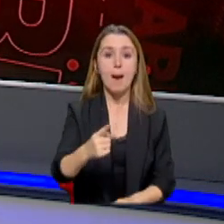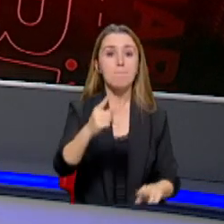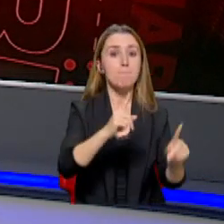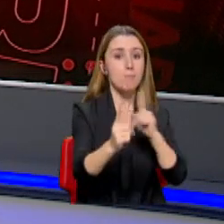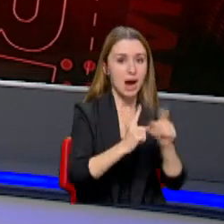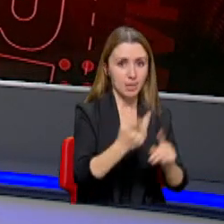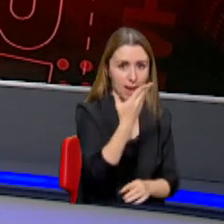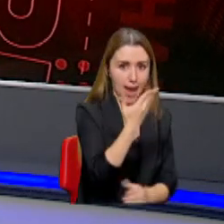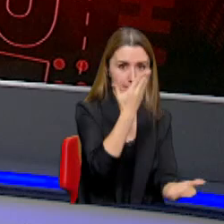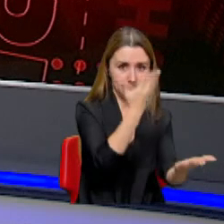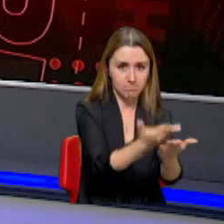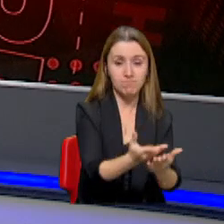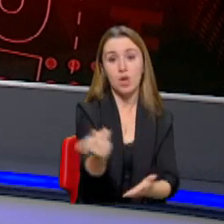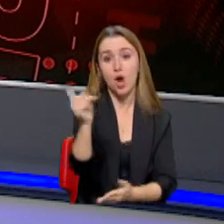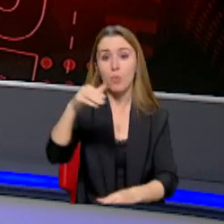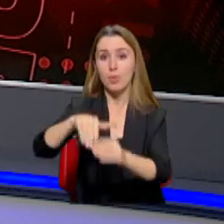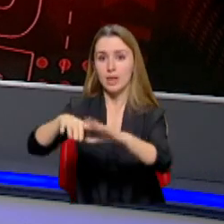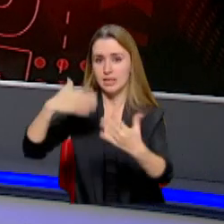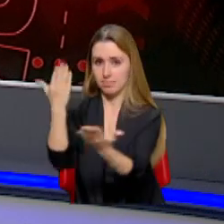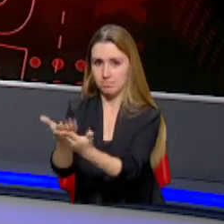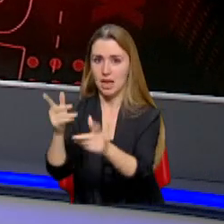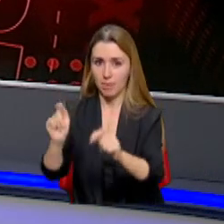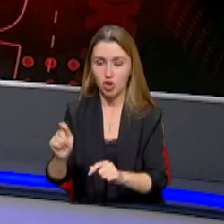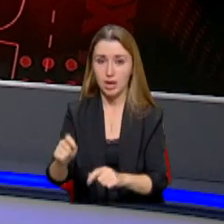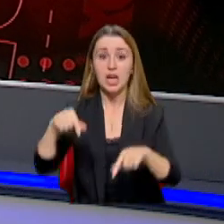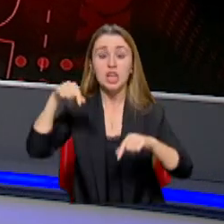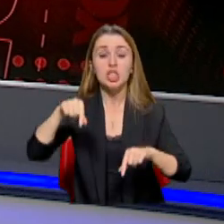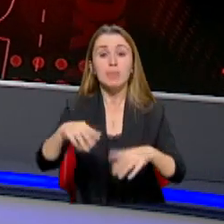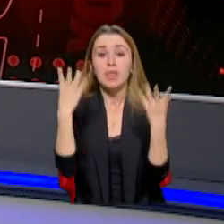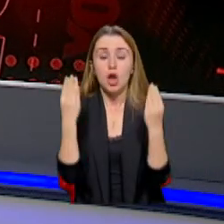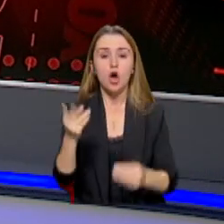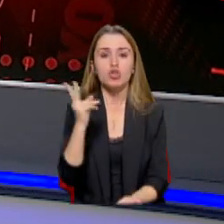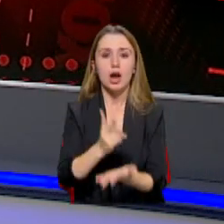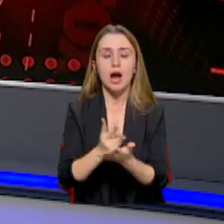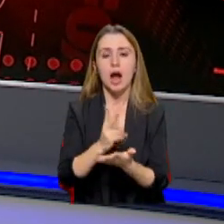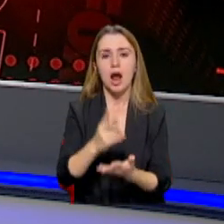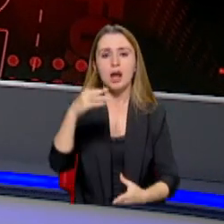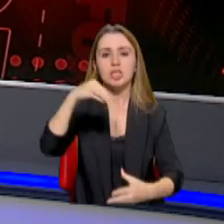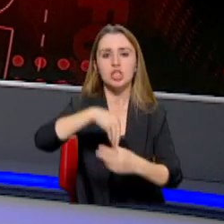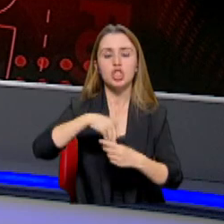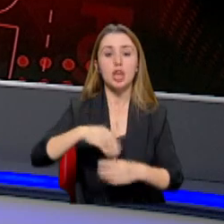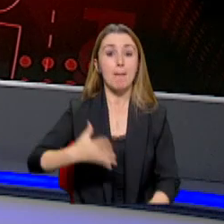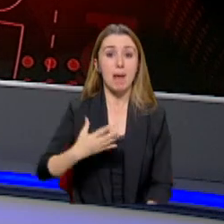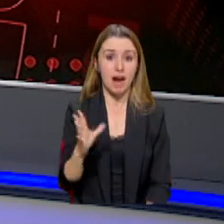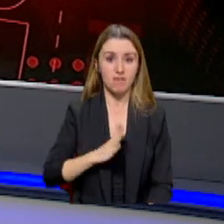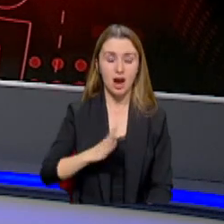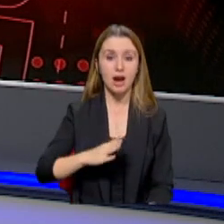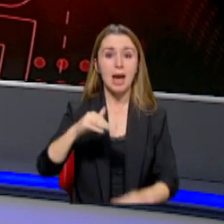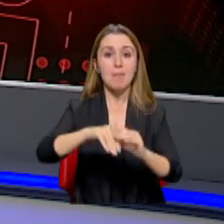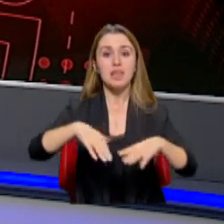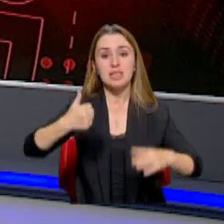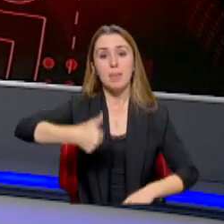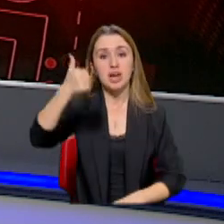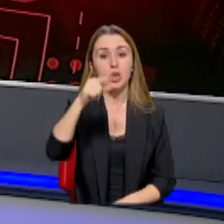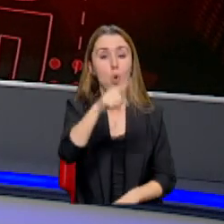mahkemeye bir örneğini de meclise gönderecek gözler kararı mecliste okutup okutmayı merak edilen meclis